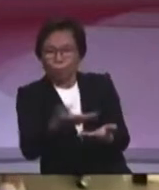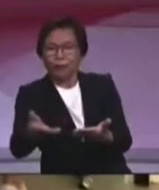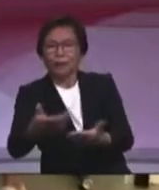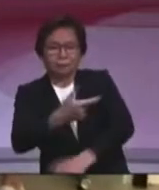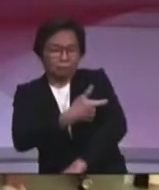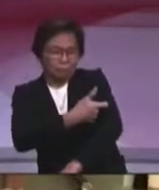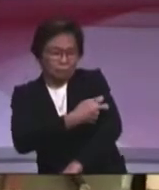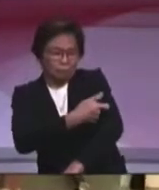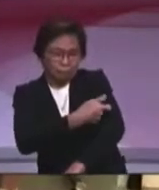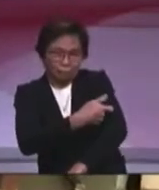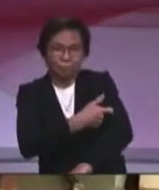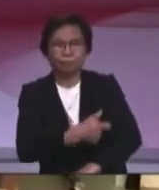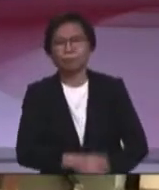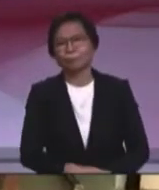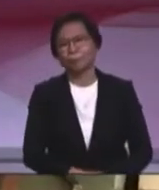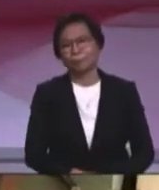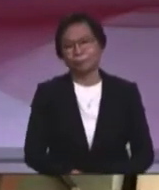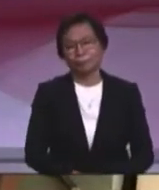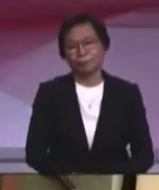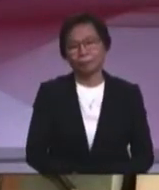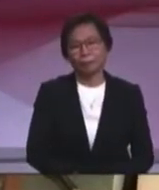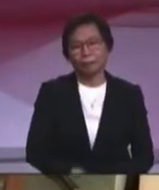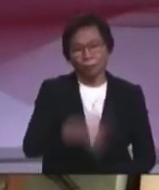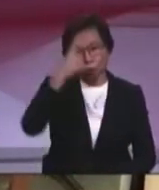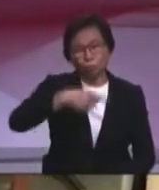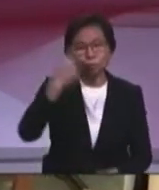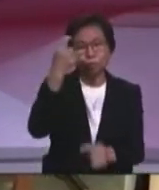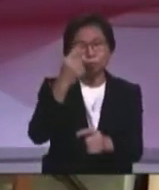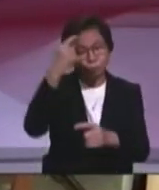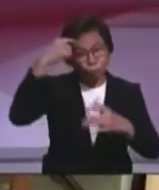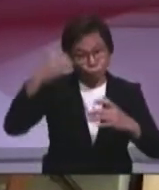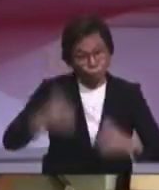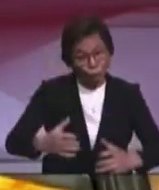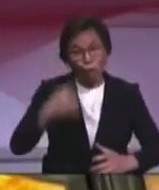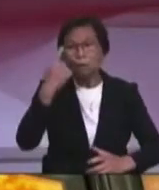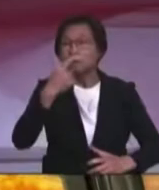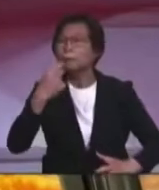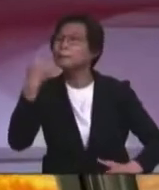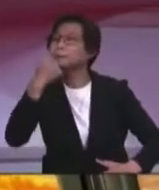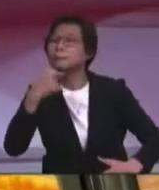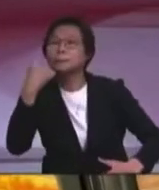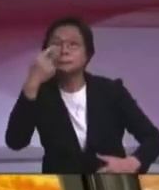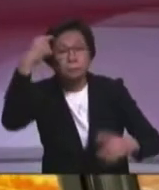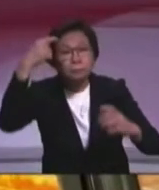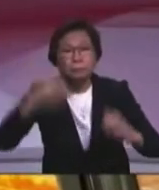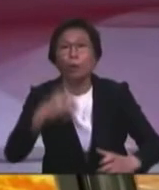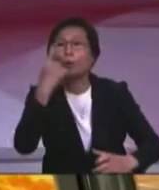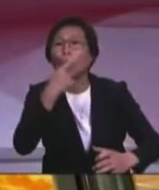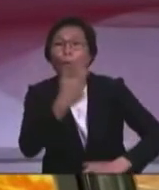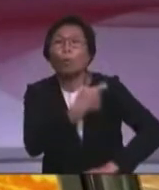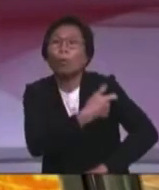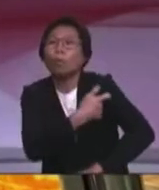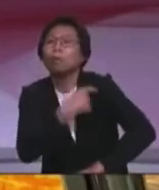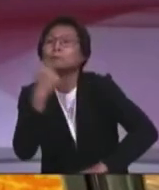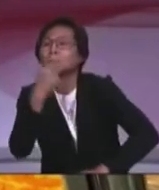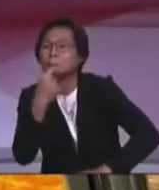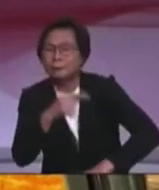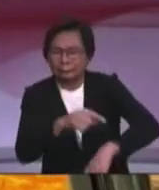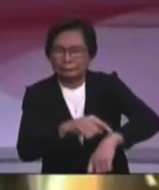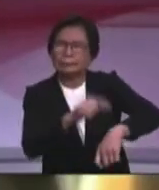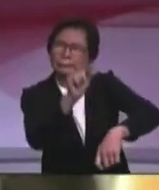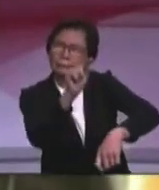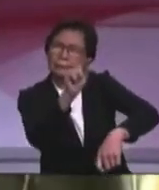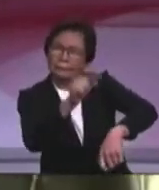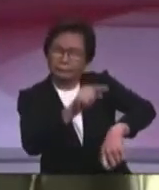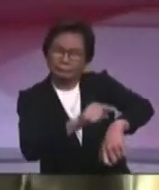ini hai bagi penetapan mereka yang akan menerima vaksin ini kelak dalam sedikit masih